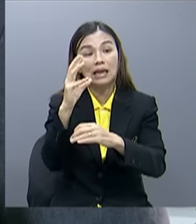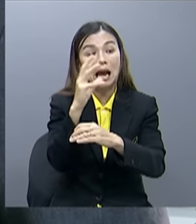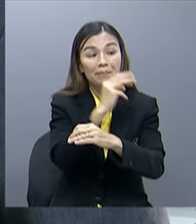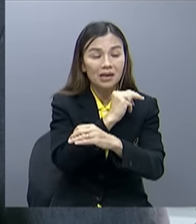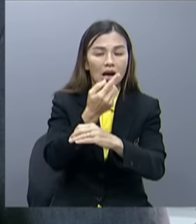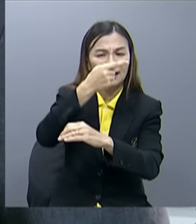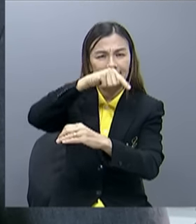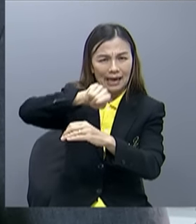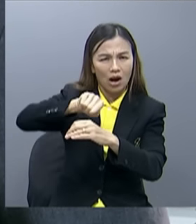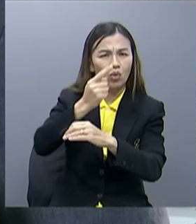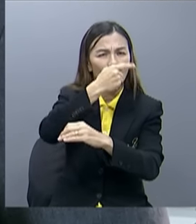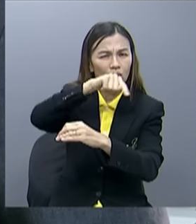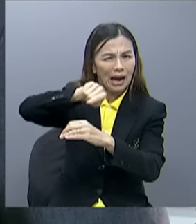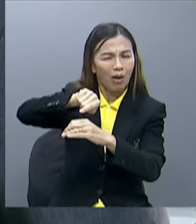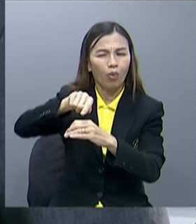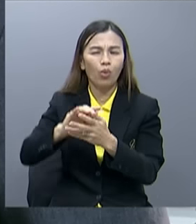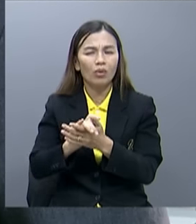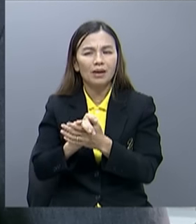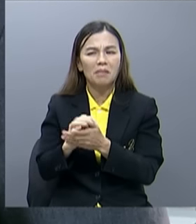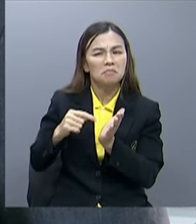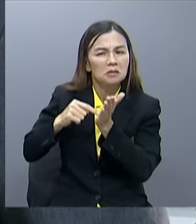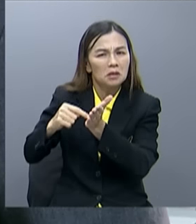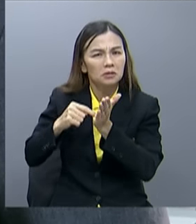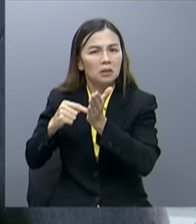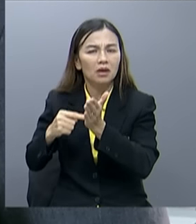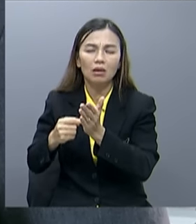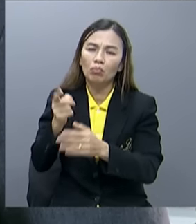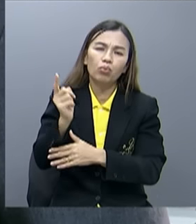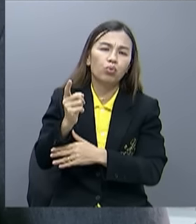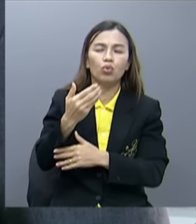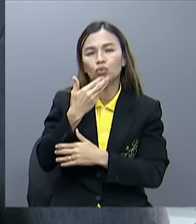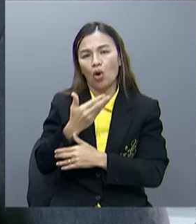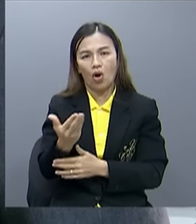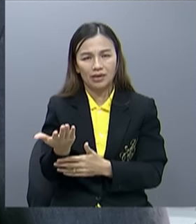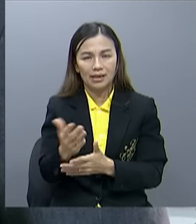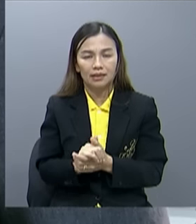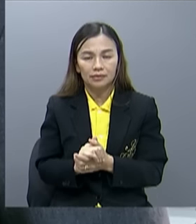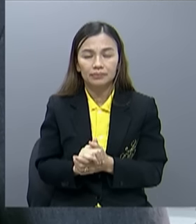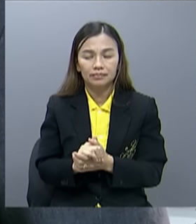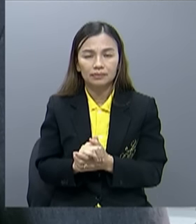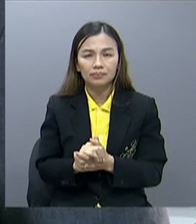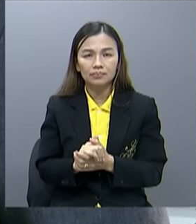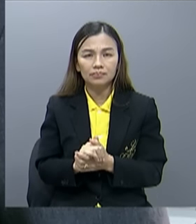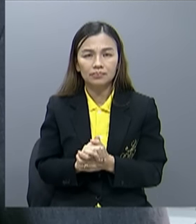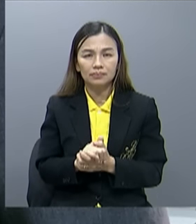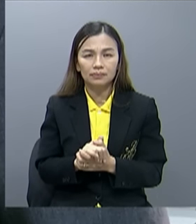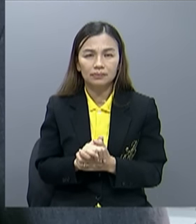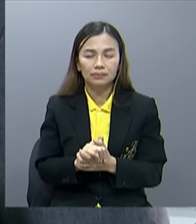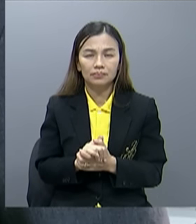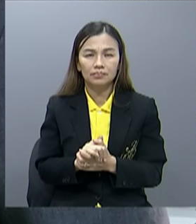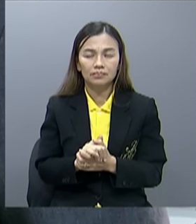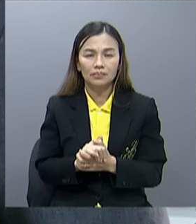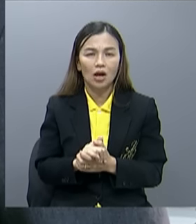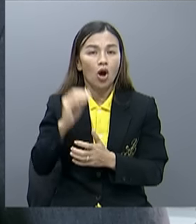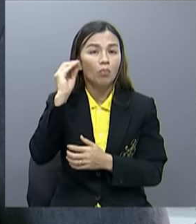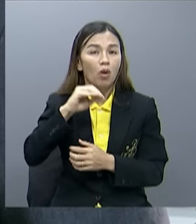ทรกแซงโดยตลอดเวลานะครับอันนี้ก็เป็นสิ่งที่เกิดขึ้นนะฮะโดยที่ในหลายครั้ง